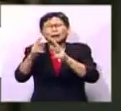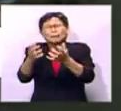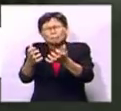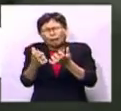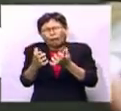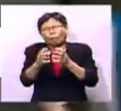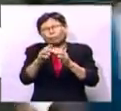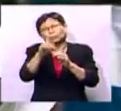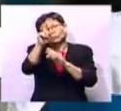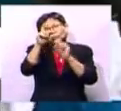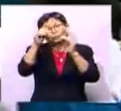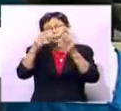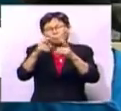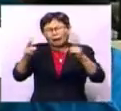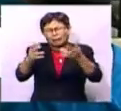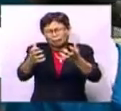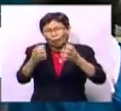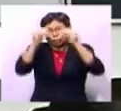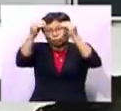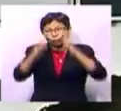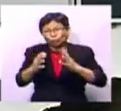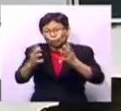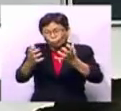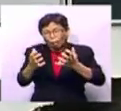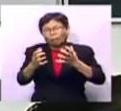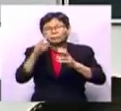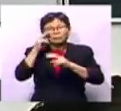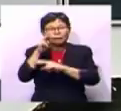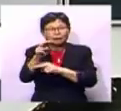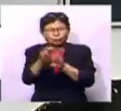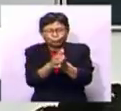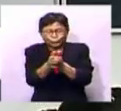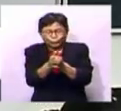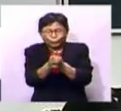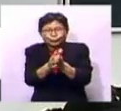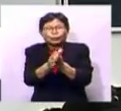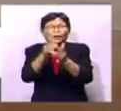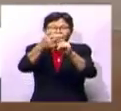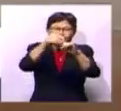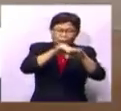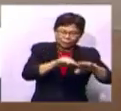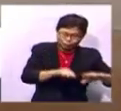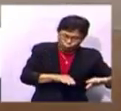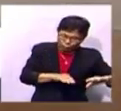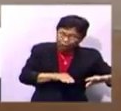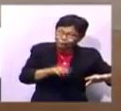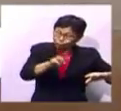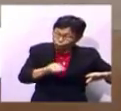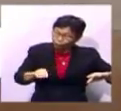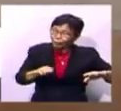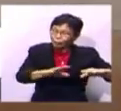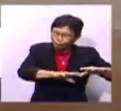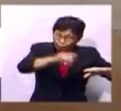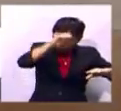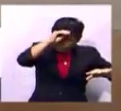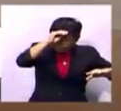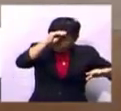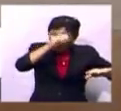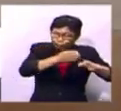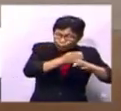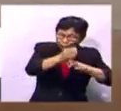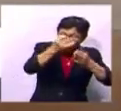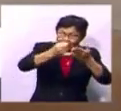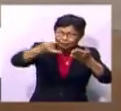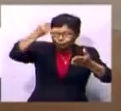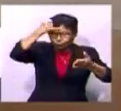diingini oleh seorang guru sebenarnya adalah untuk melihat kesungguhan daripada anak murid kita tu dalam menguasai sesuatu bidang